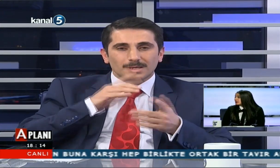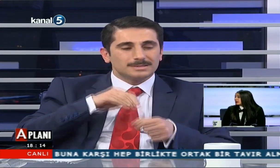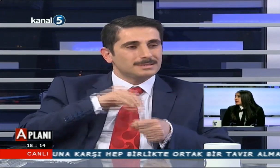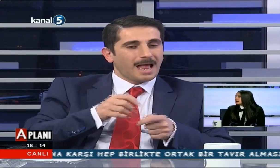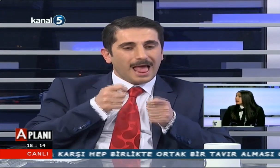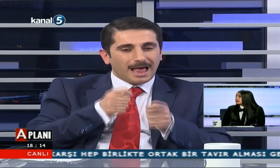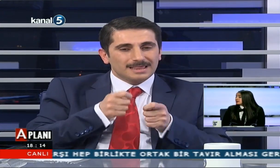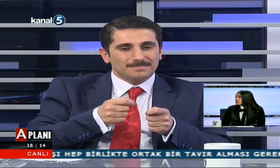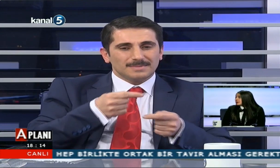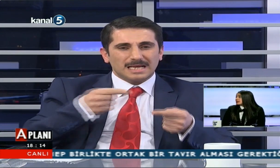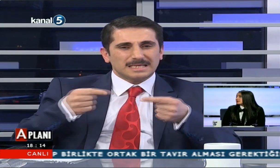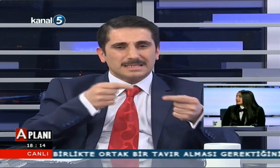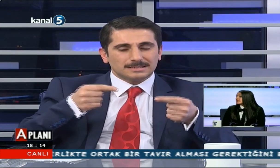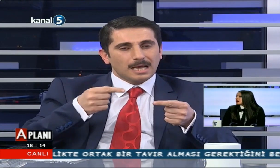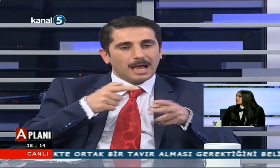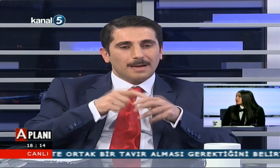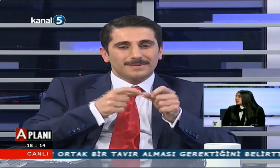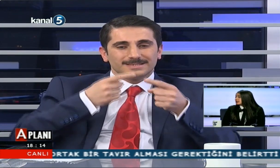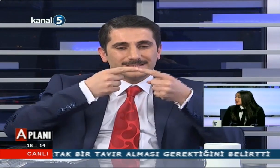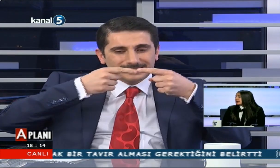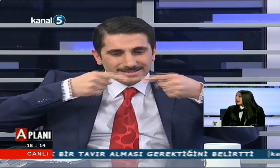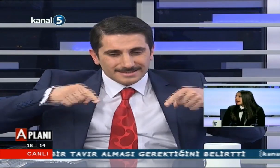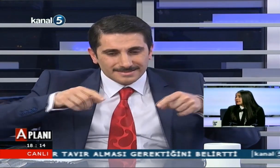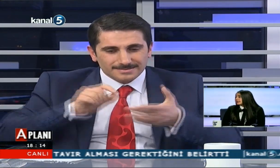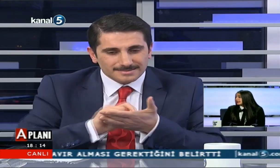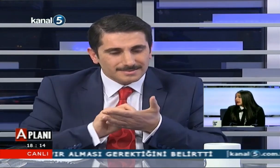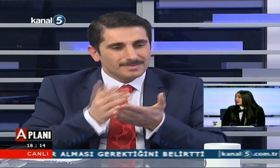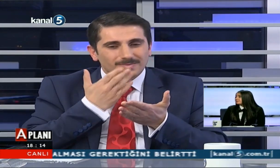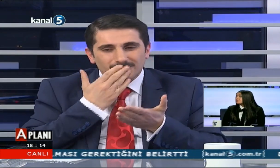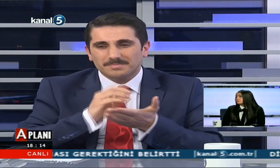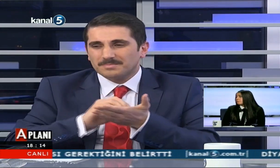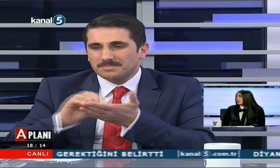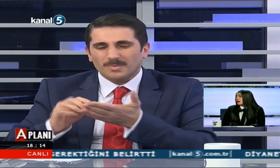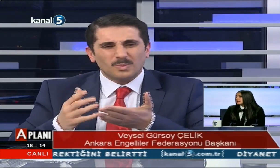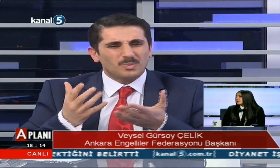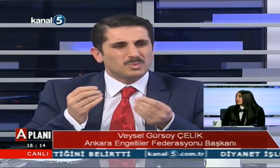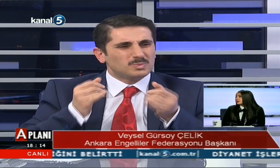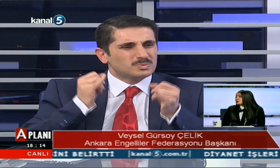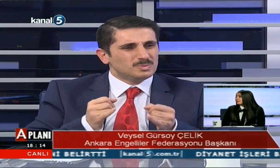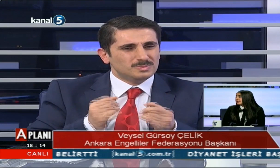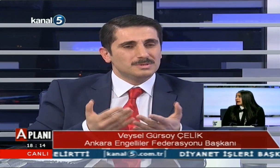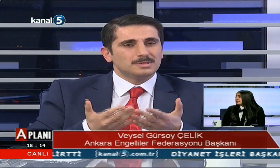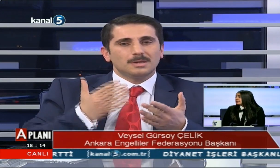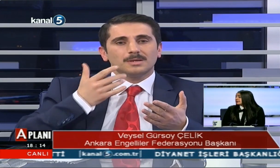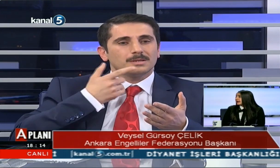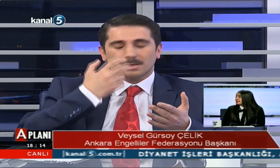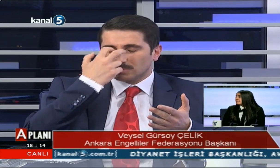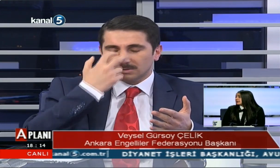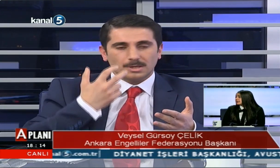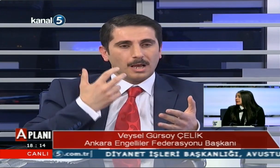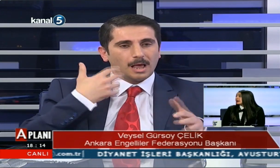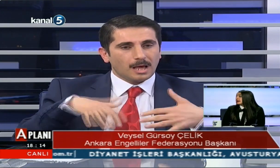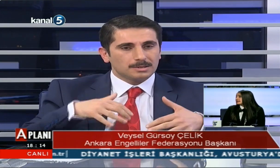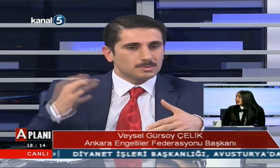sınavında atanamamaları ve sınavda yaşadıkları eksiklikler, aynı zamanda işitme engellilerin